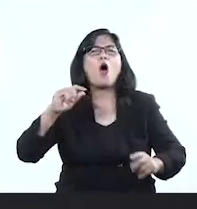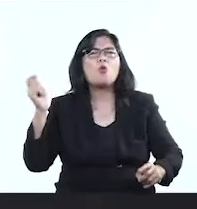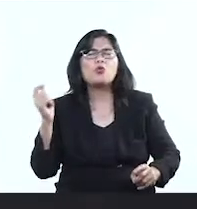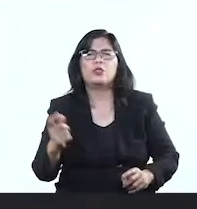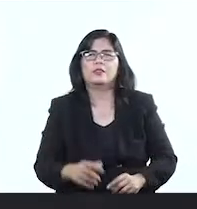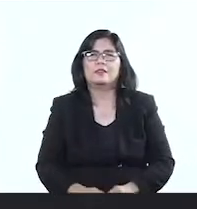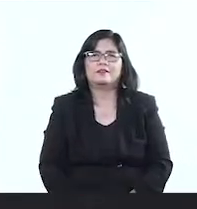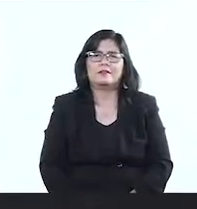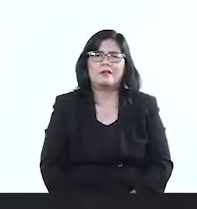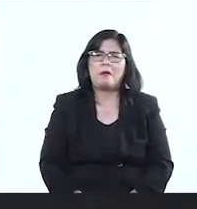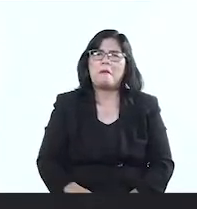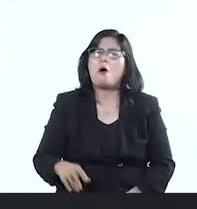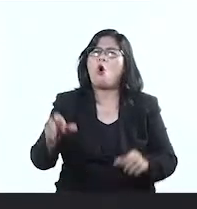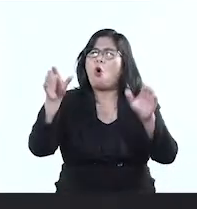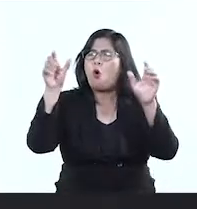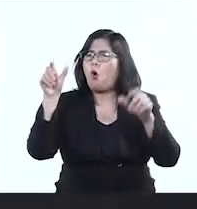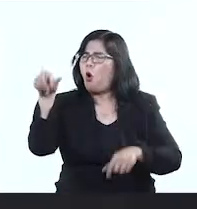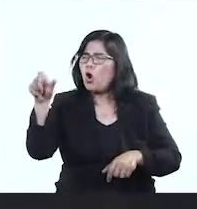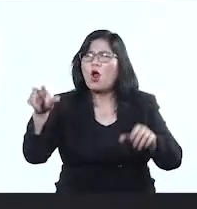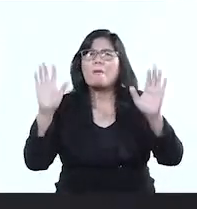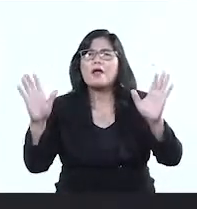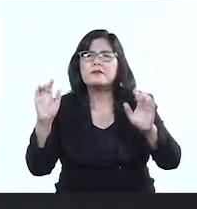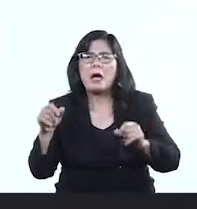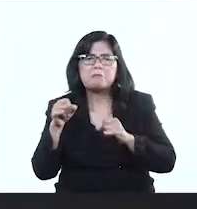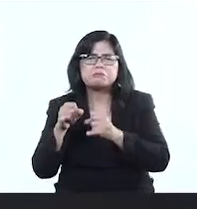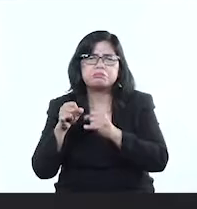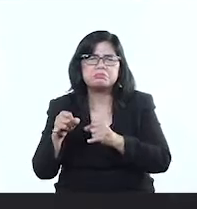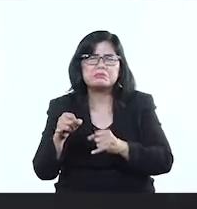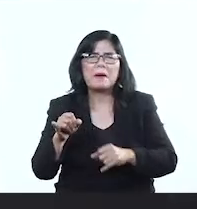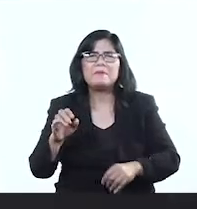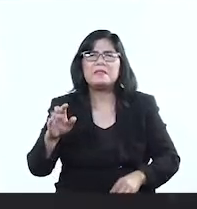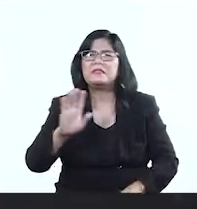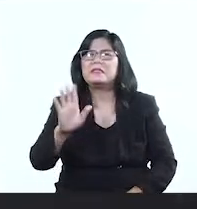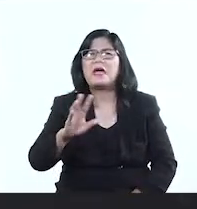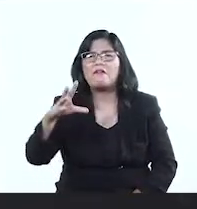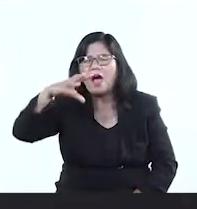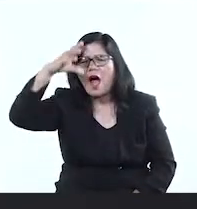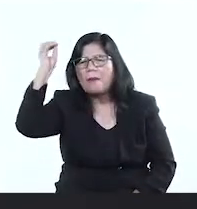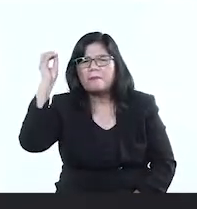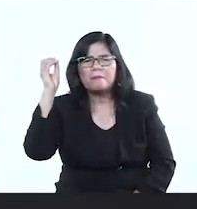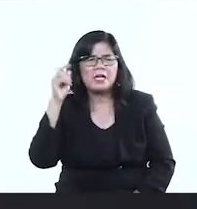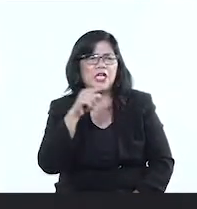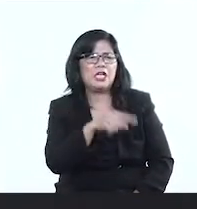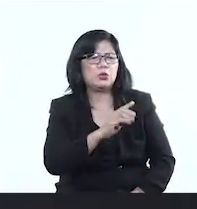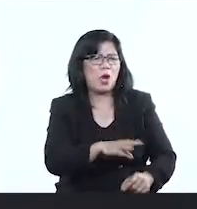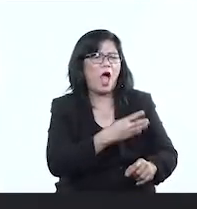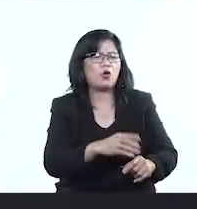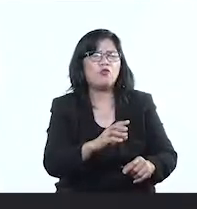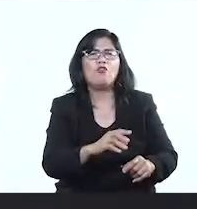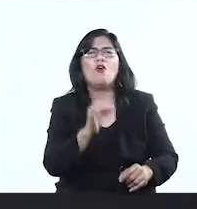mengkritik tetapi sebetulnya juga nggak ngerti bola firman Tuhan udah Hai jadi